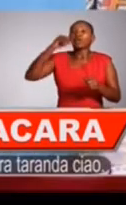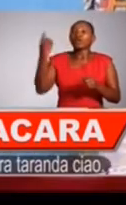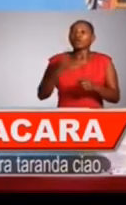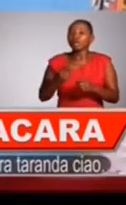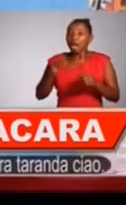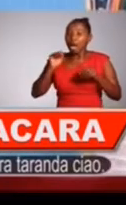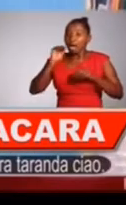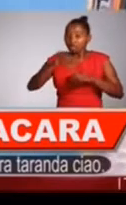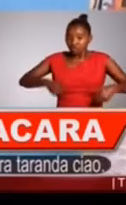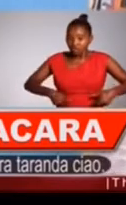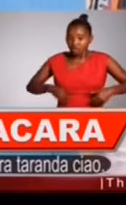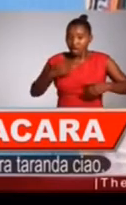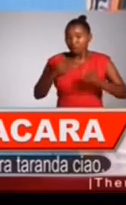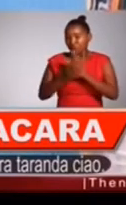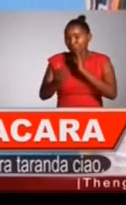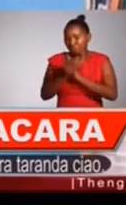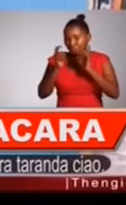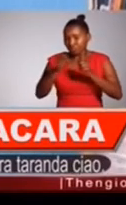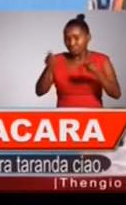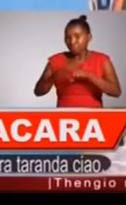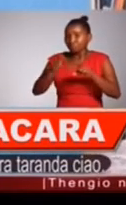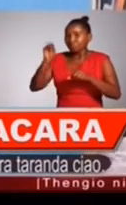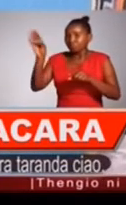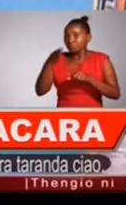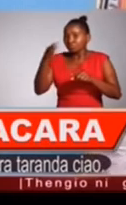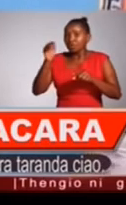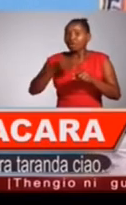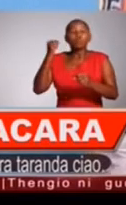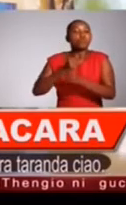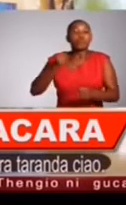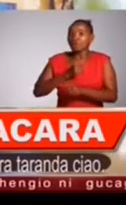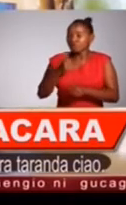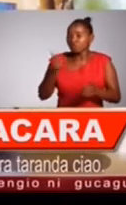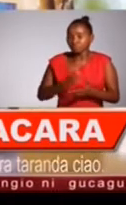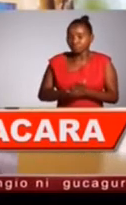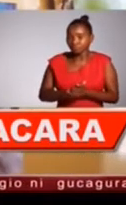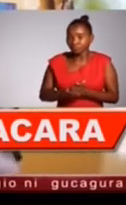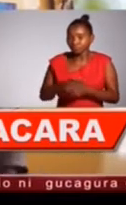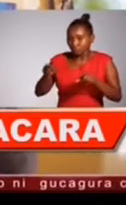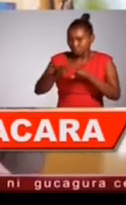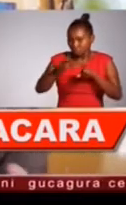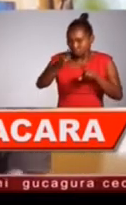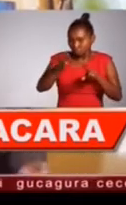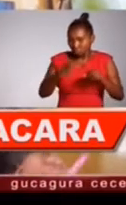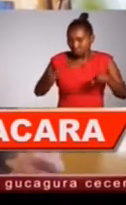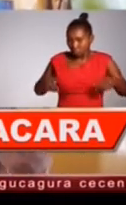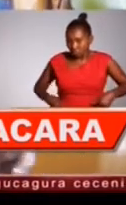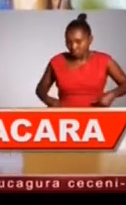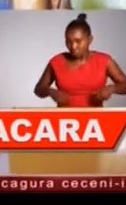Ni moretie belge the haremena tarada taino ya agoshora Mashiru tithia uera Haya, wale kama youth,